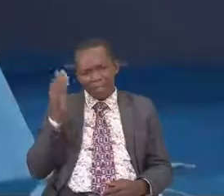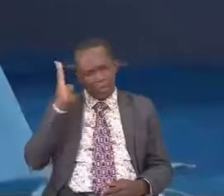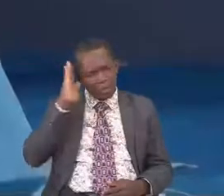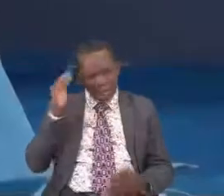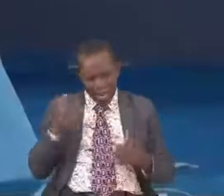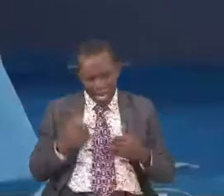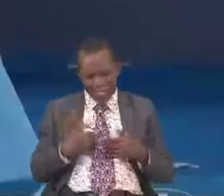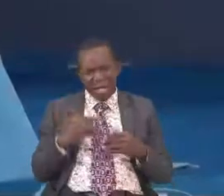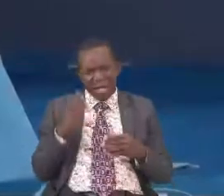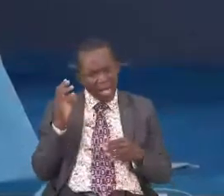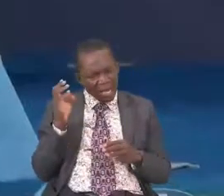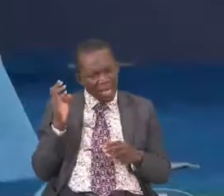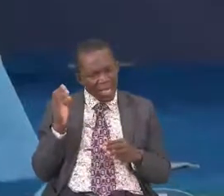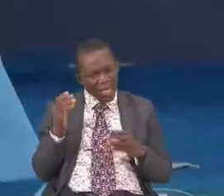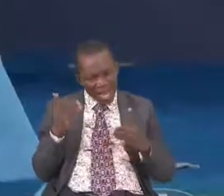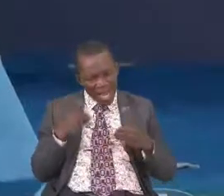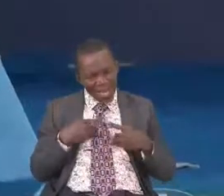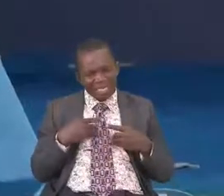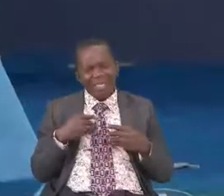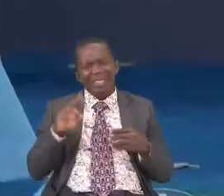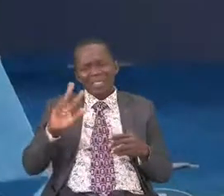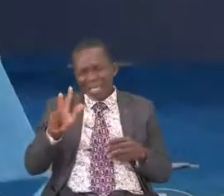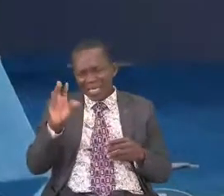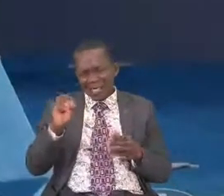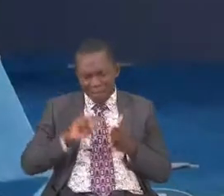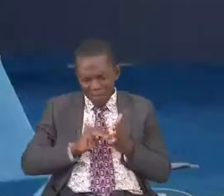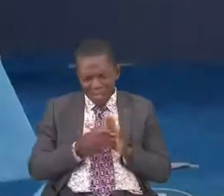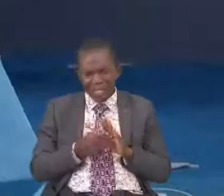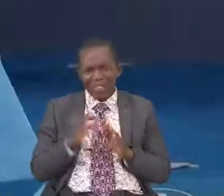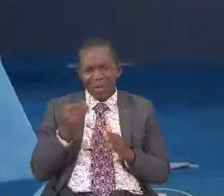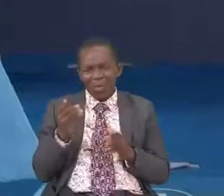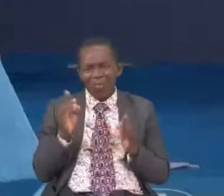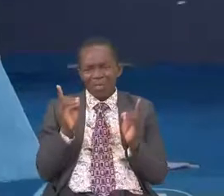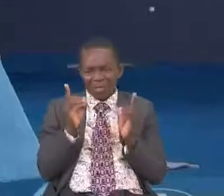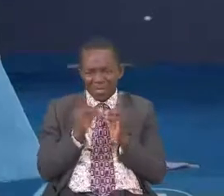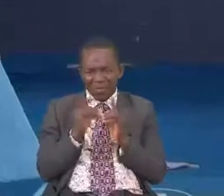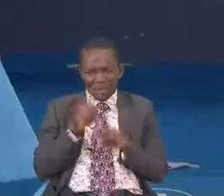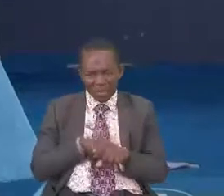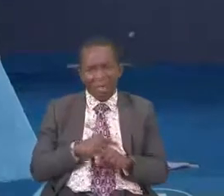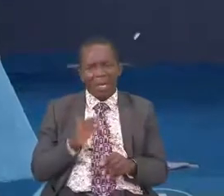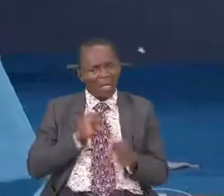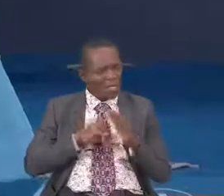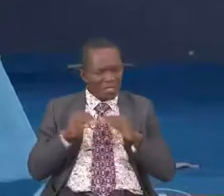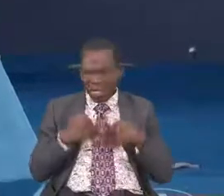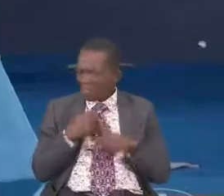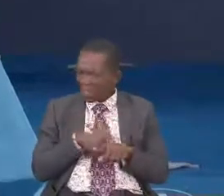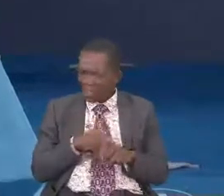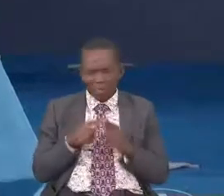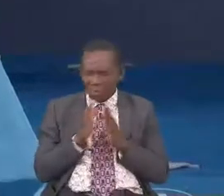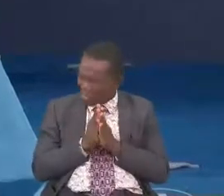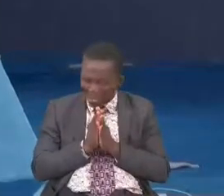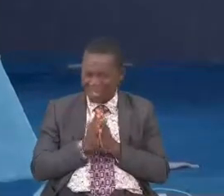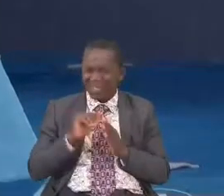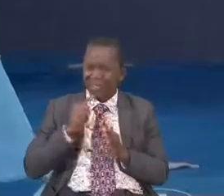avoir un moment de tranquille, de dévotion de 30 minutes, mais je n'ai pas eu tout ce temps pendant une heure. J'ai seulement fait 15-20 minutes. Et